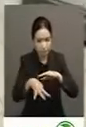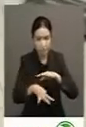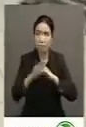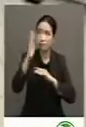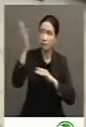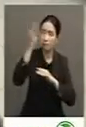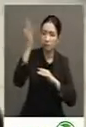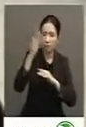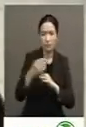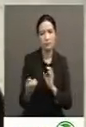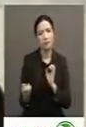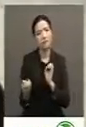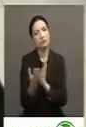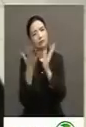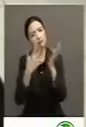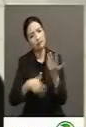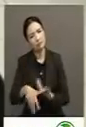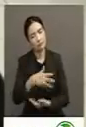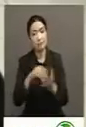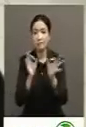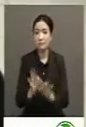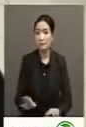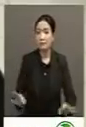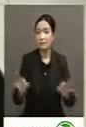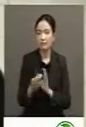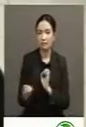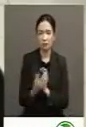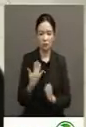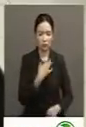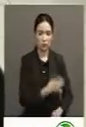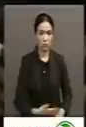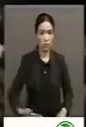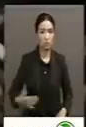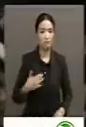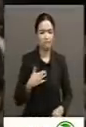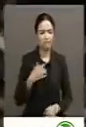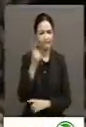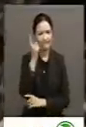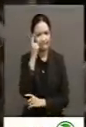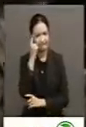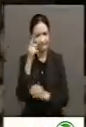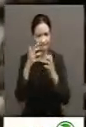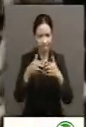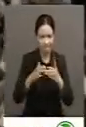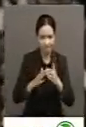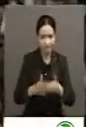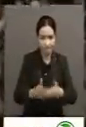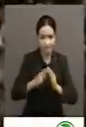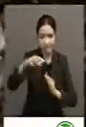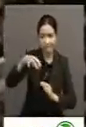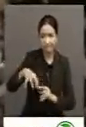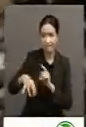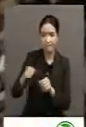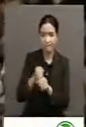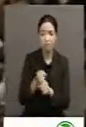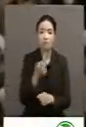ปัญหาสิ่งแวดล้อมเข้าไปอีกที่สำคัญค่ะส่งผลกระทบต่อสุขภาพผู้คนด้วยเขาเลยคิดค้นโรงงานนี้ขึ้นมาเขา